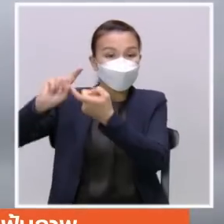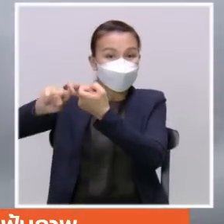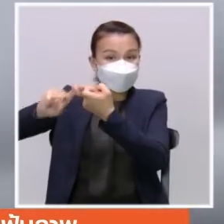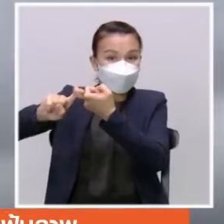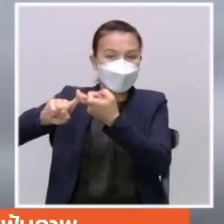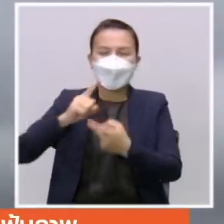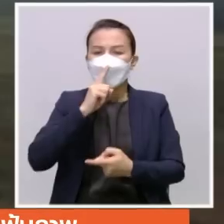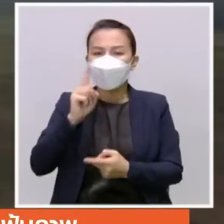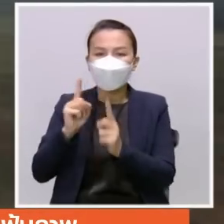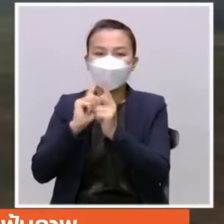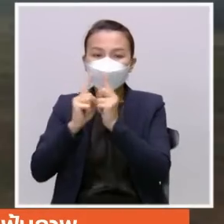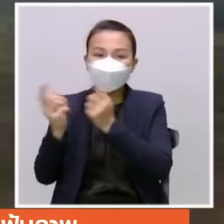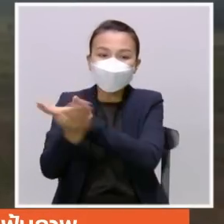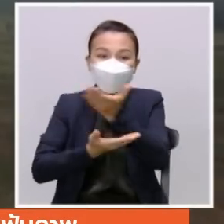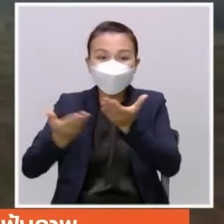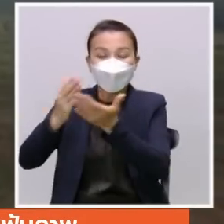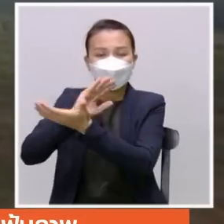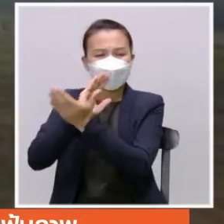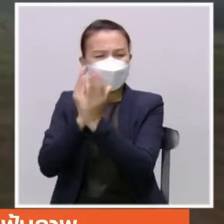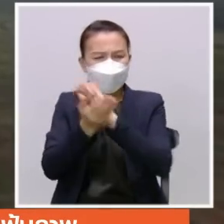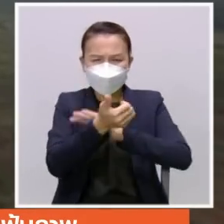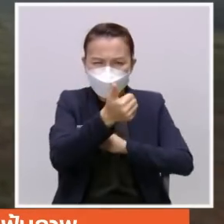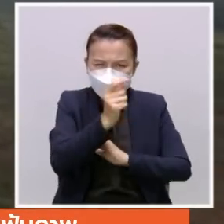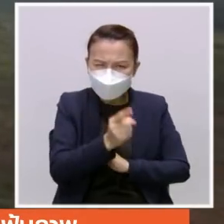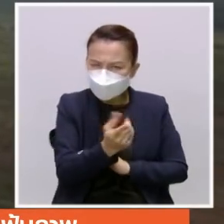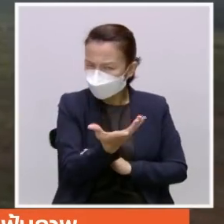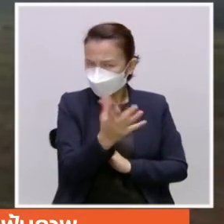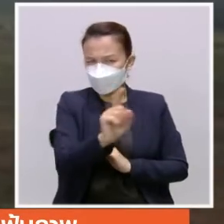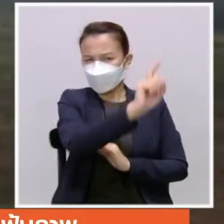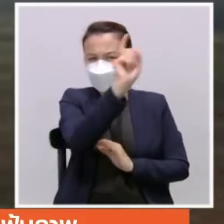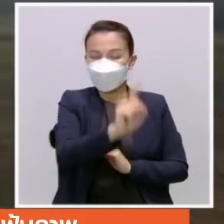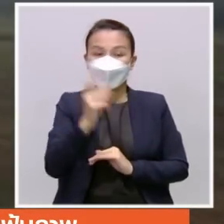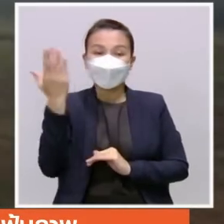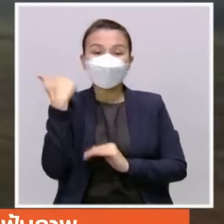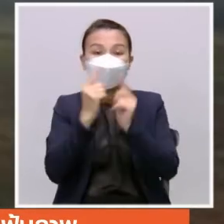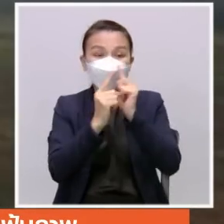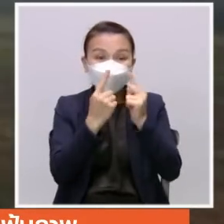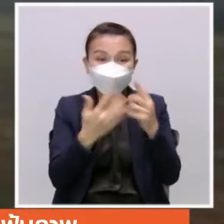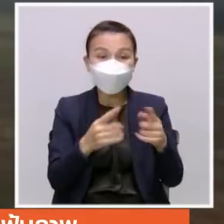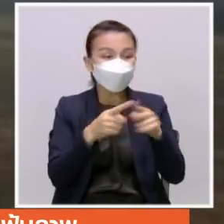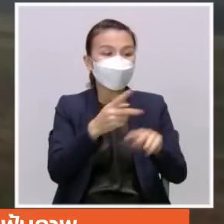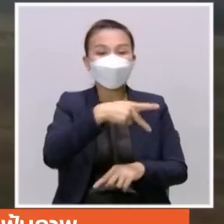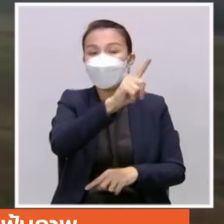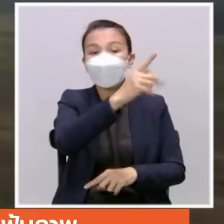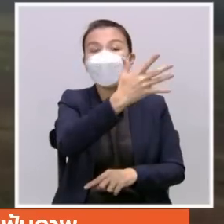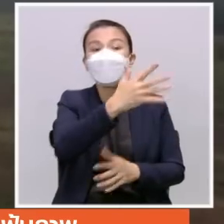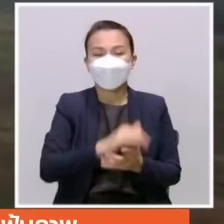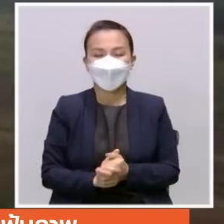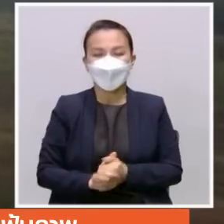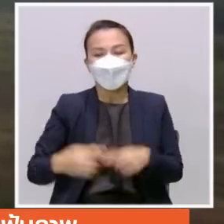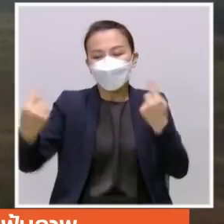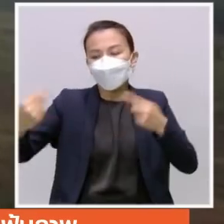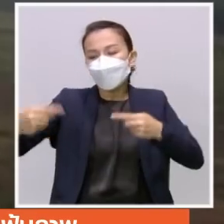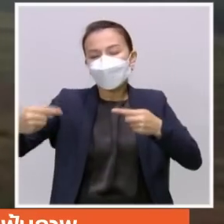ว่าการเจรจาจะช่วยเปลี่ยนแปลงอะไรได้จริงหรือเพราะว่าครั้งก่อนก็มีการเจรจากันแต่ก็ล้มเหลวนะคะทำให้ไม่สามารถยุติสงคร